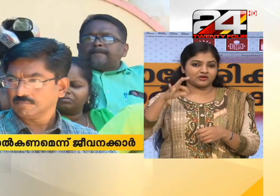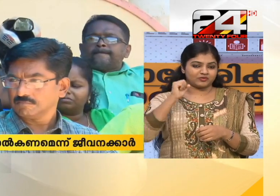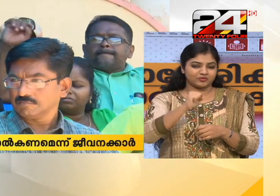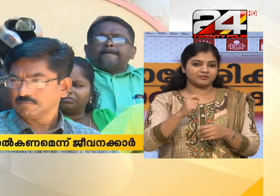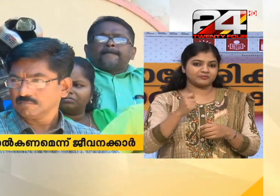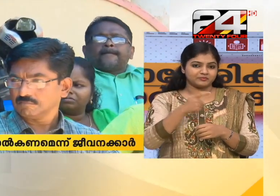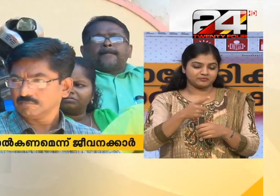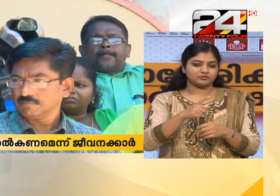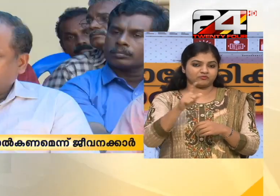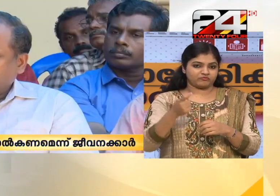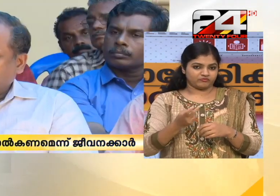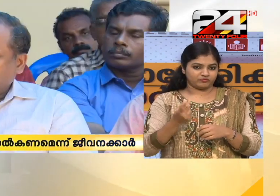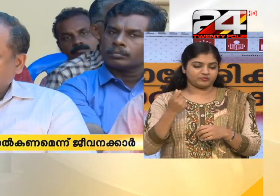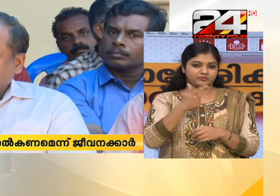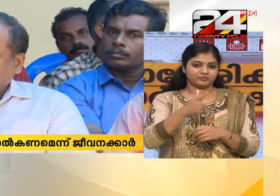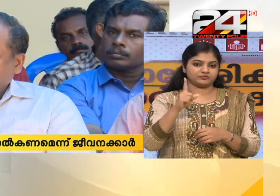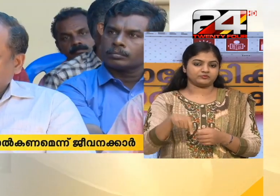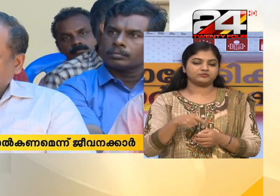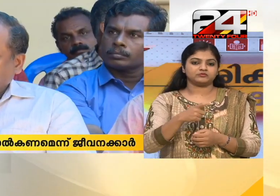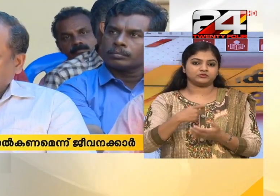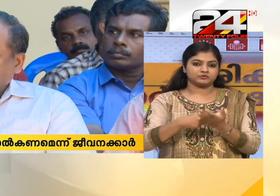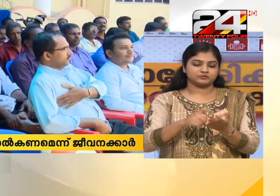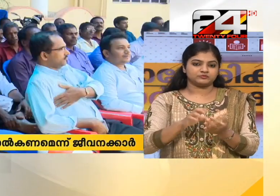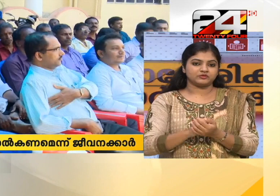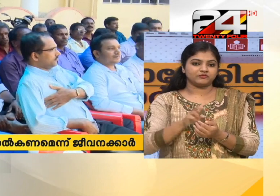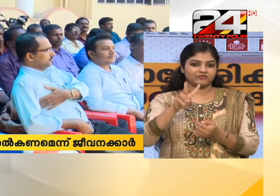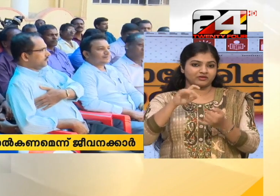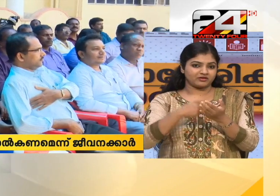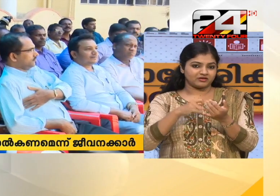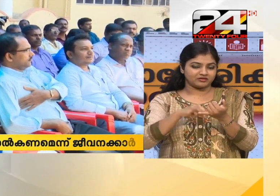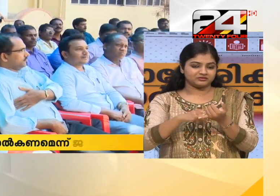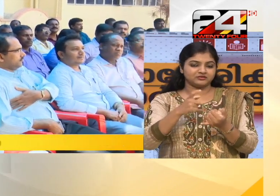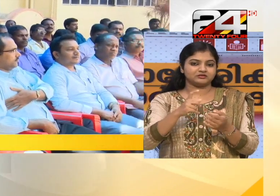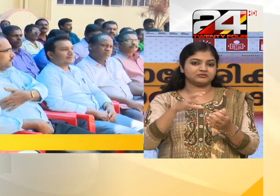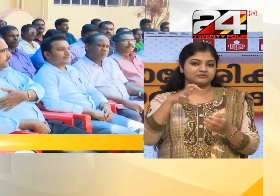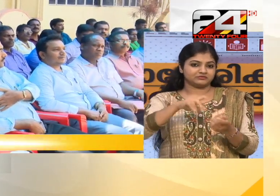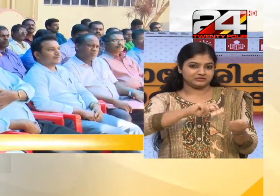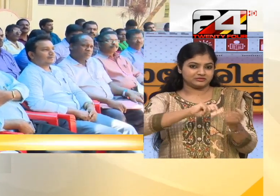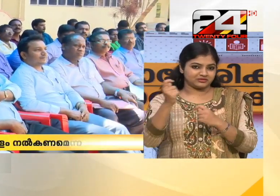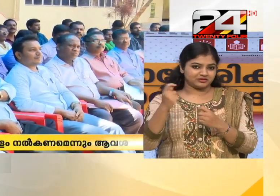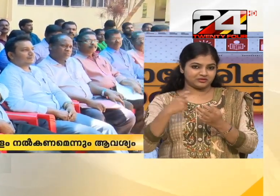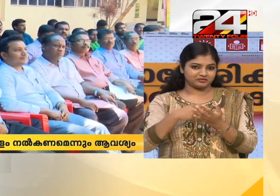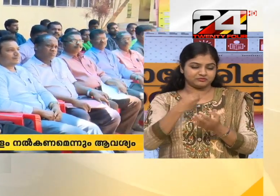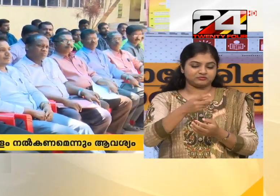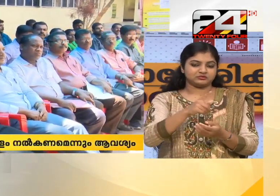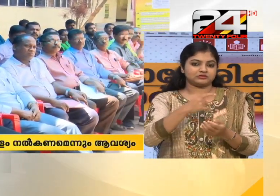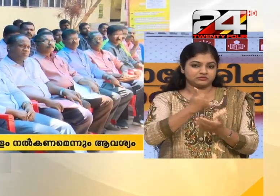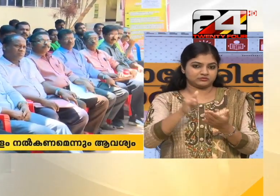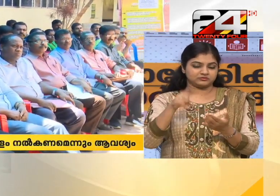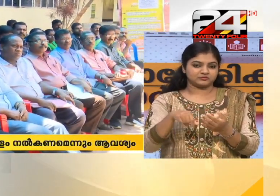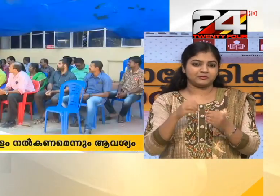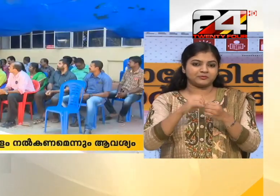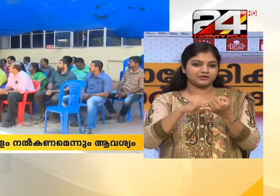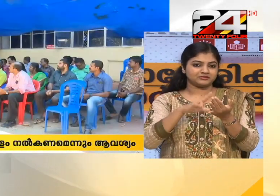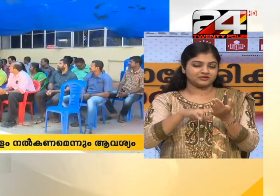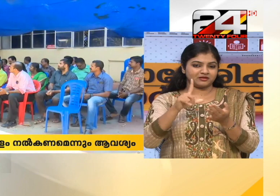എന്നീ മുദ്രാവാക്യങ്ങളും സമരക്കാർ മുന്നോട്ട് വെച്ചു. VRSന്റെ പേരിലുള്ള സ്ഥലം മാറ്റ ഉത്തരവ് പിൻവലിക്കണമെന്നും സമരസമിതി ആവശ്യപ്പെട്ടു. BSNL എംപ്ലോയീസ്